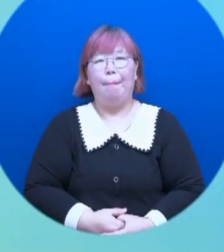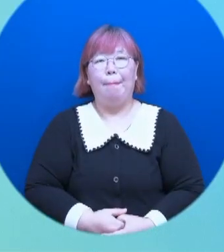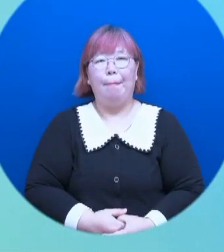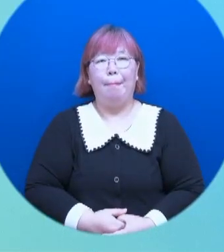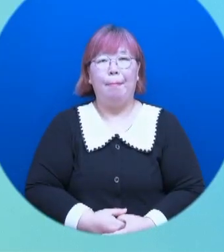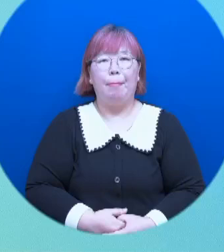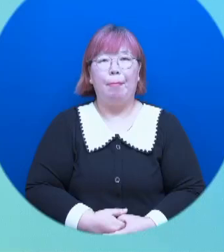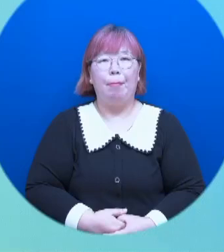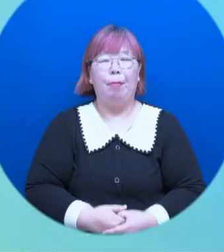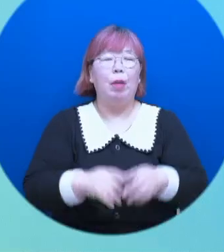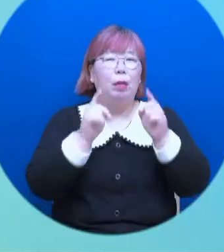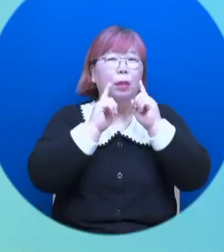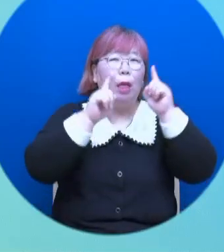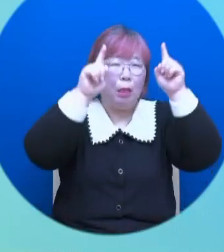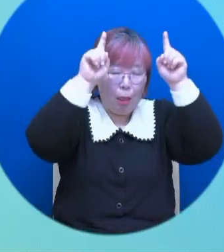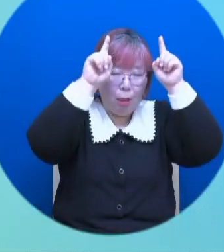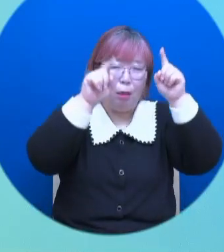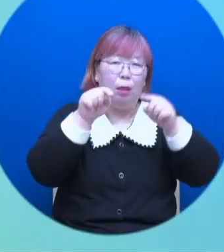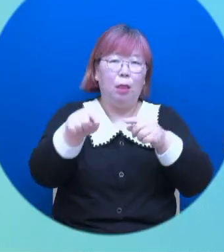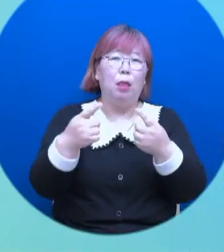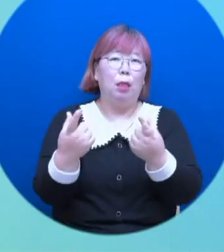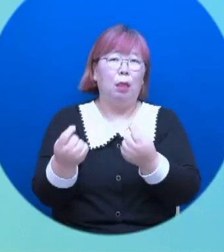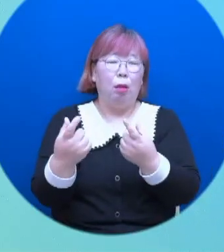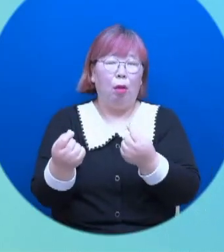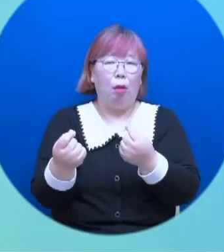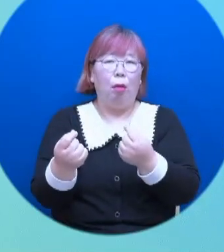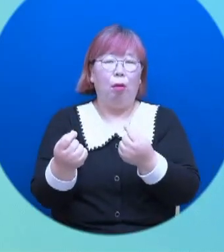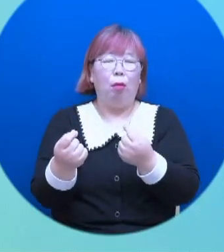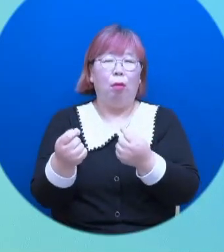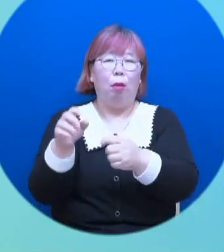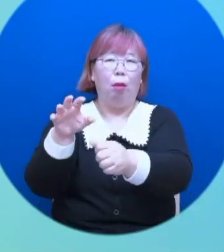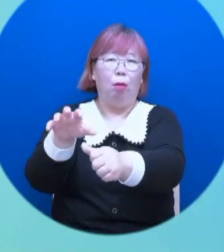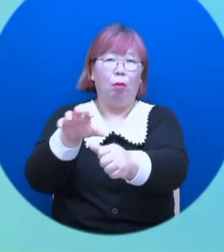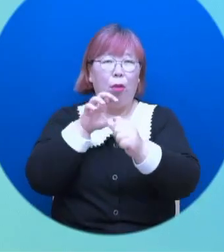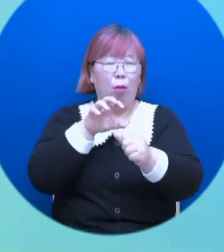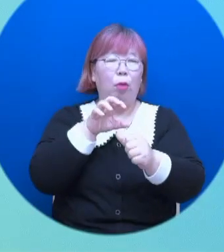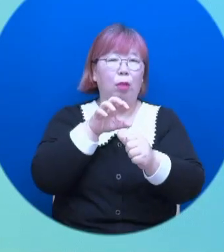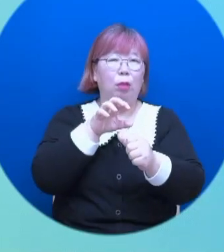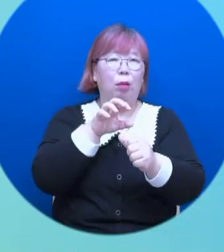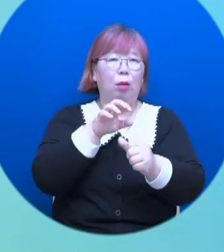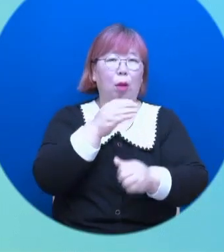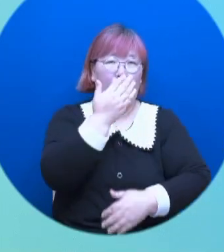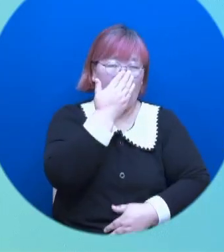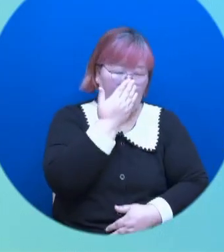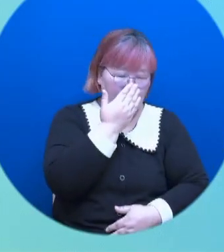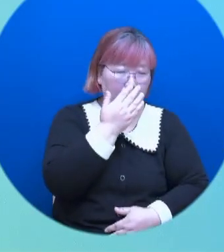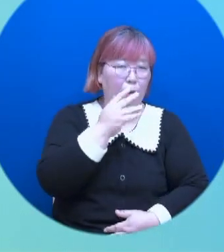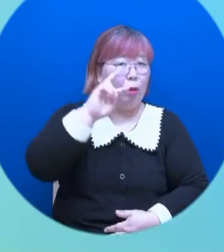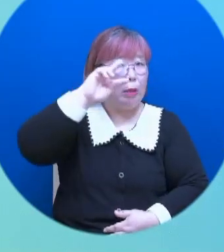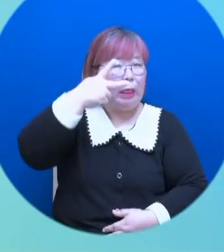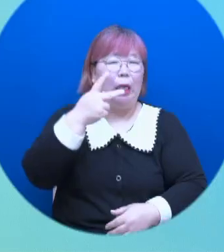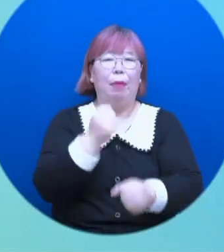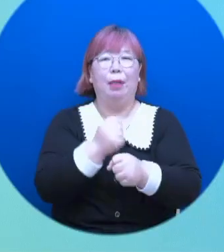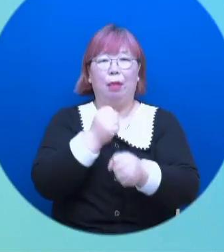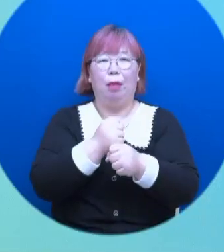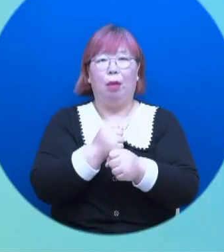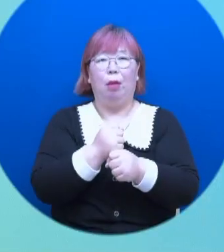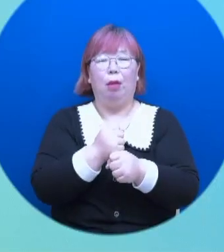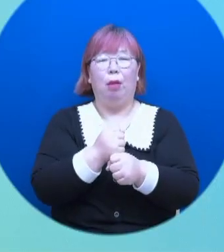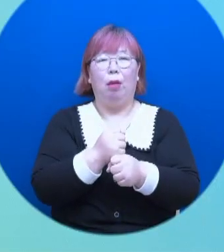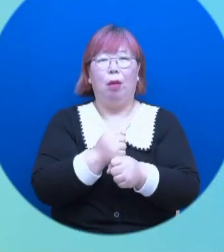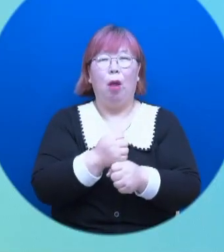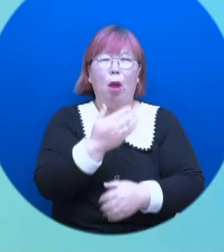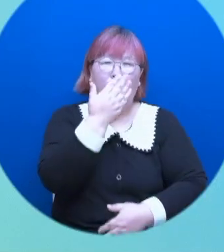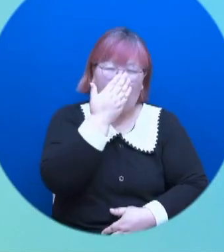사탄은 자기 혐오를 겸손으로 착각하게 합니다. 자기 혐오라는 함정을 파고